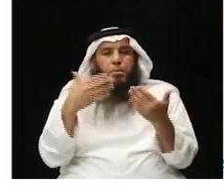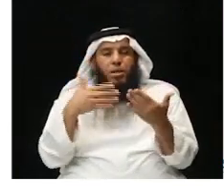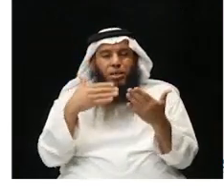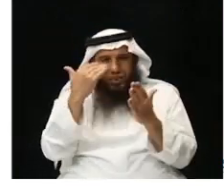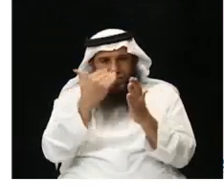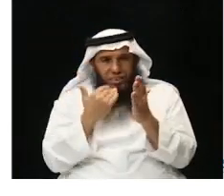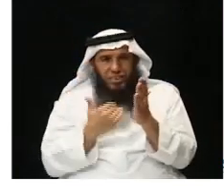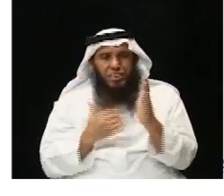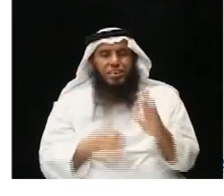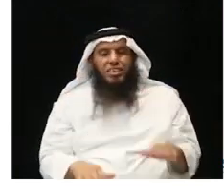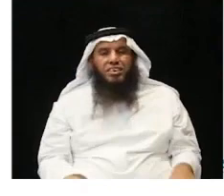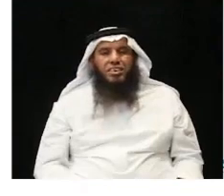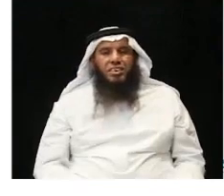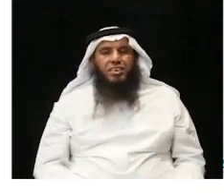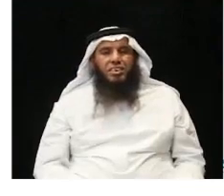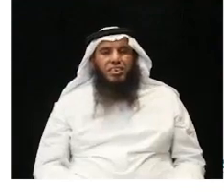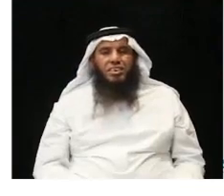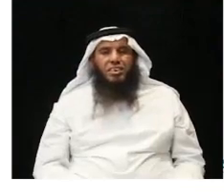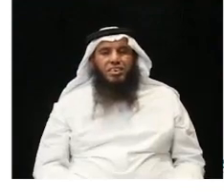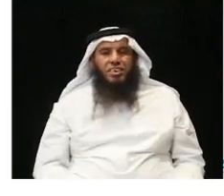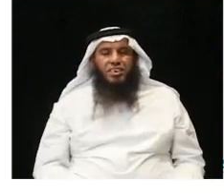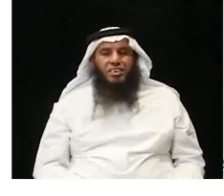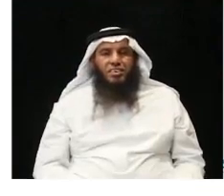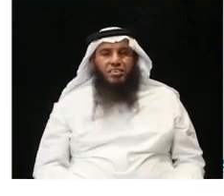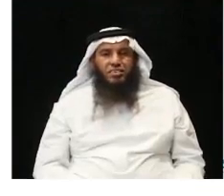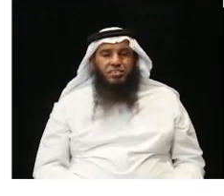تفاصيل في أواخر السورة.